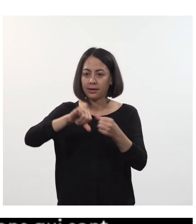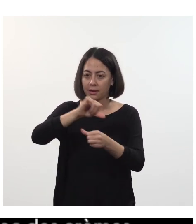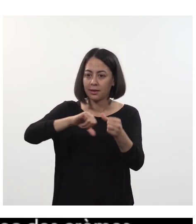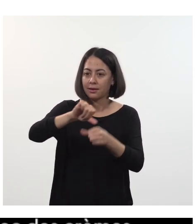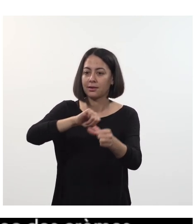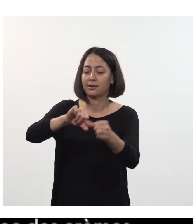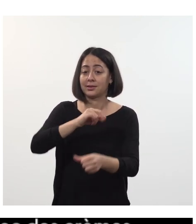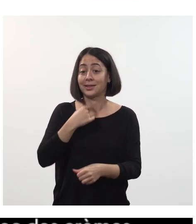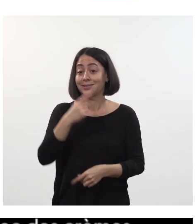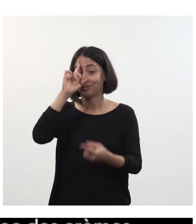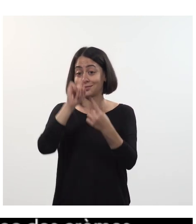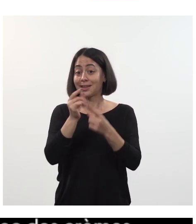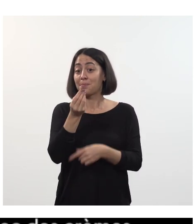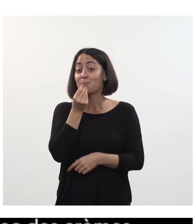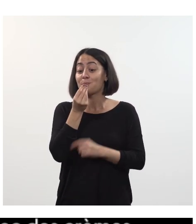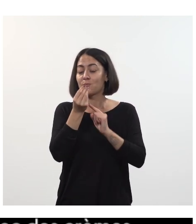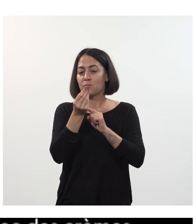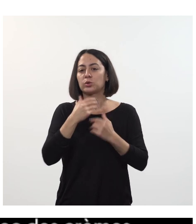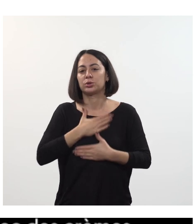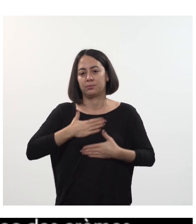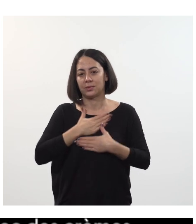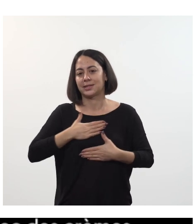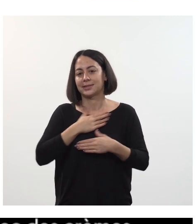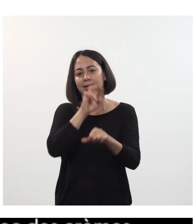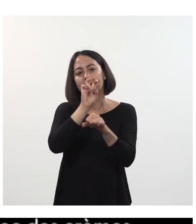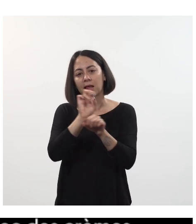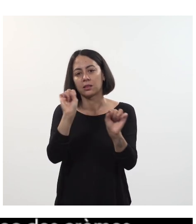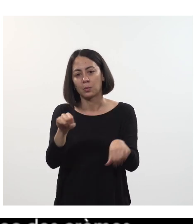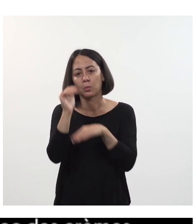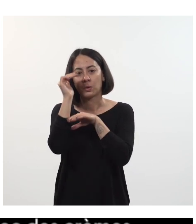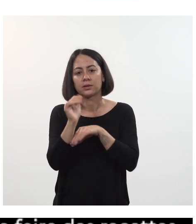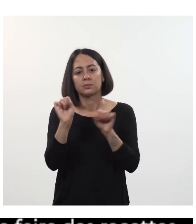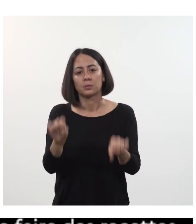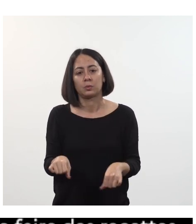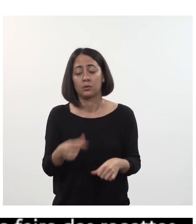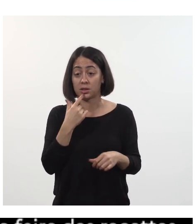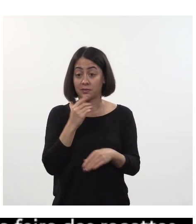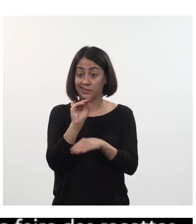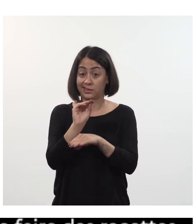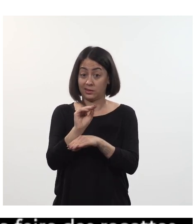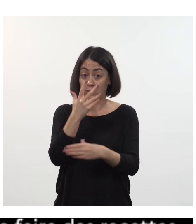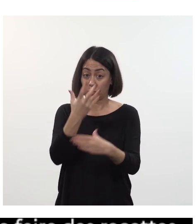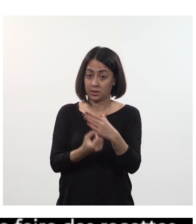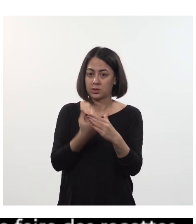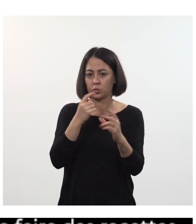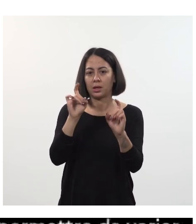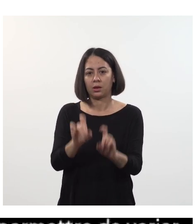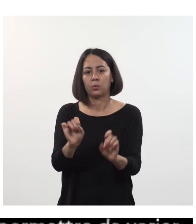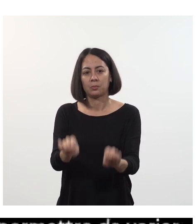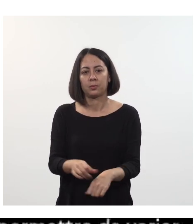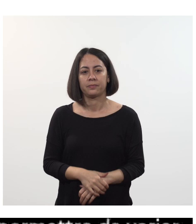plaisir au niveau de l'alimentation et de permettre de réduire la dénutrition.